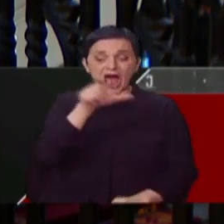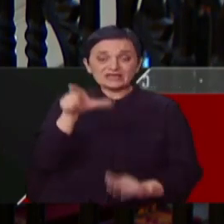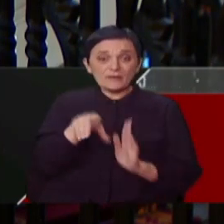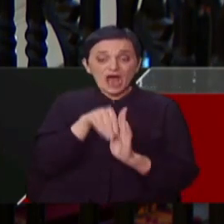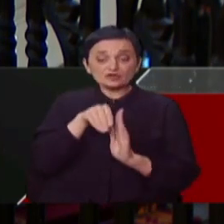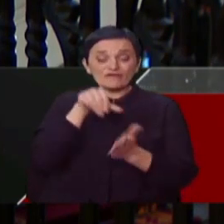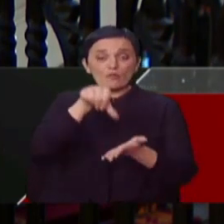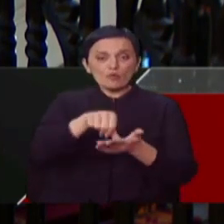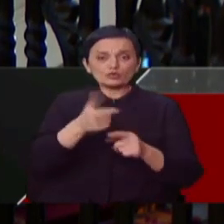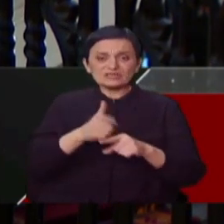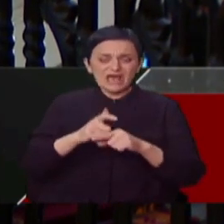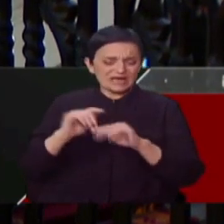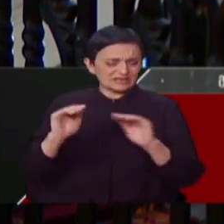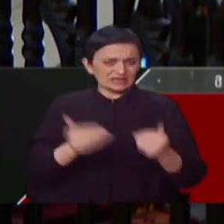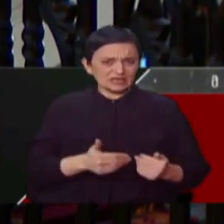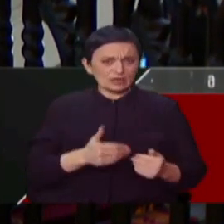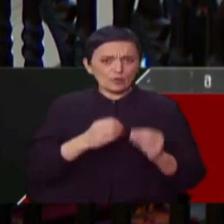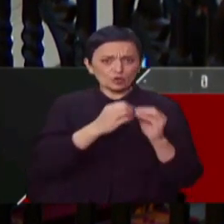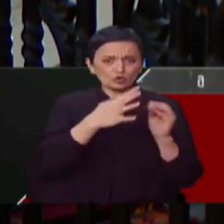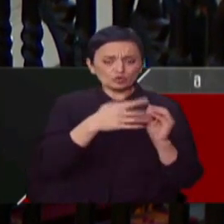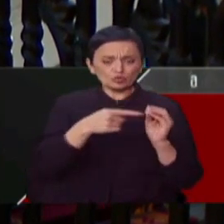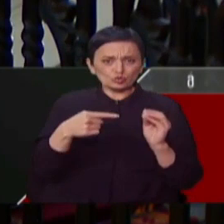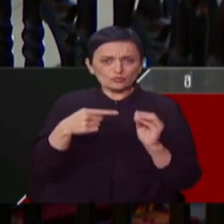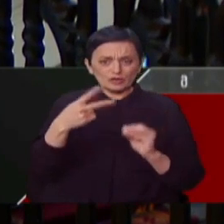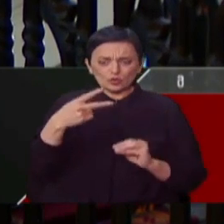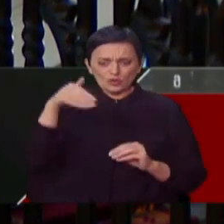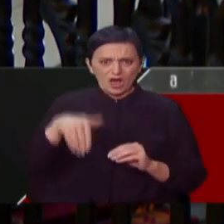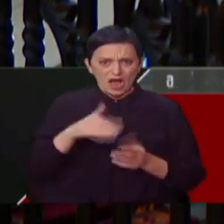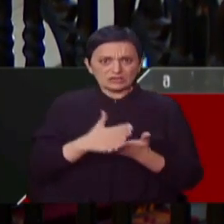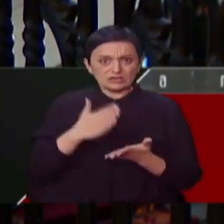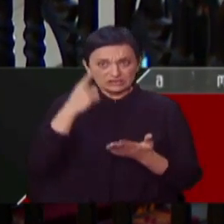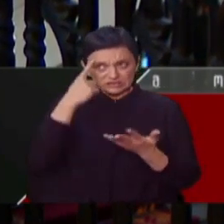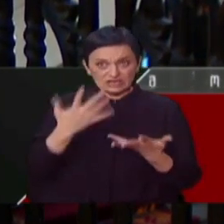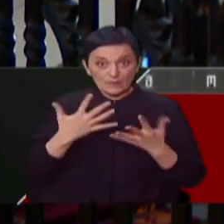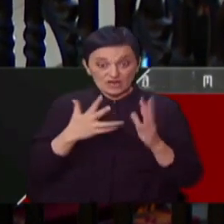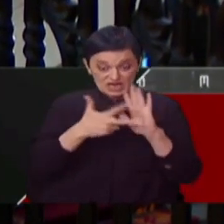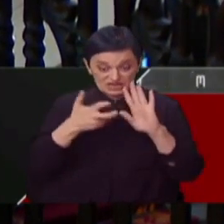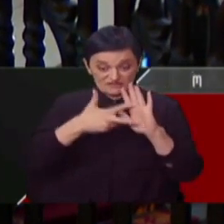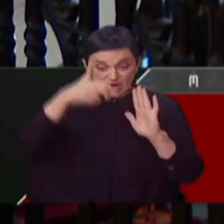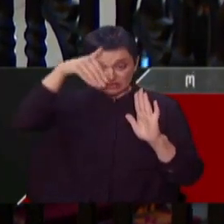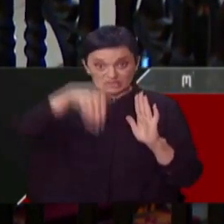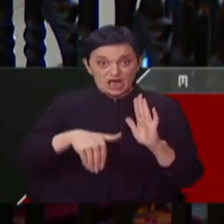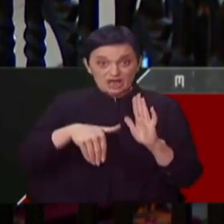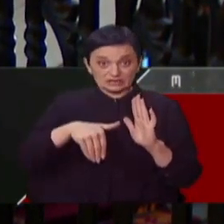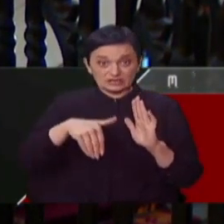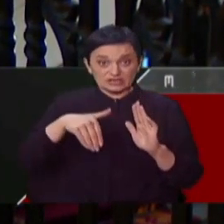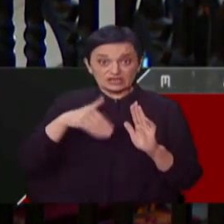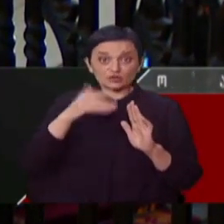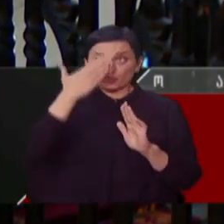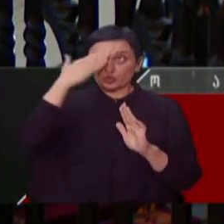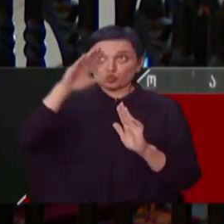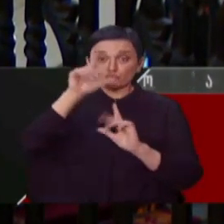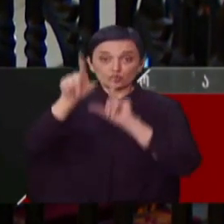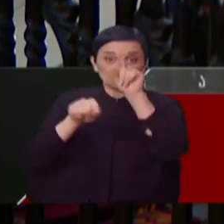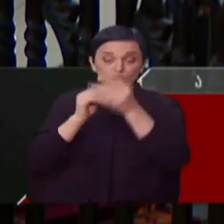არჩევნებში მონაწილეობა არის ძალიან დაბალი, 15-15,000-ის ფარგლებში. წარმოგიდგენიათ, 800,000 კაციანი ემიგრაცია ყავს უცხოეთში